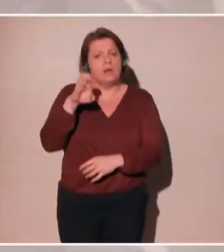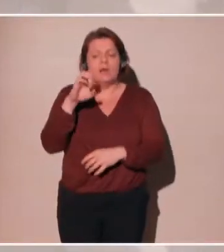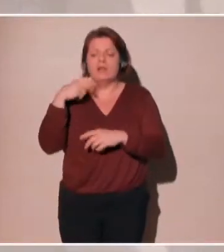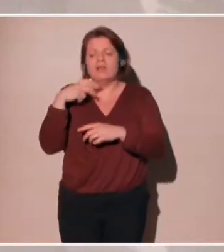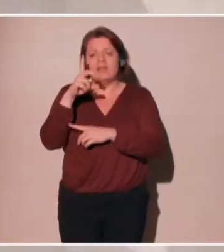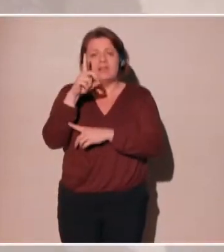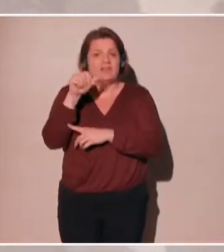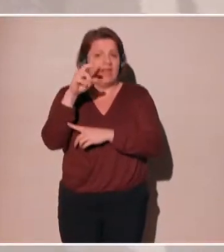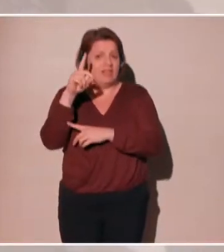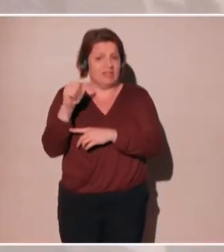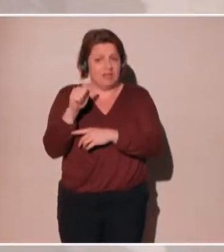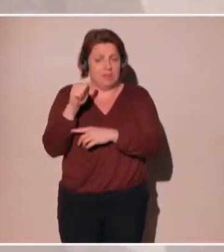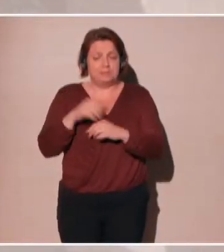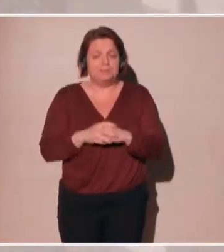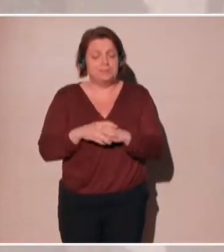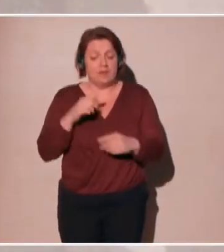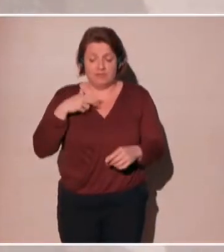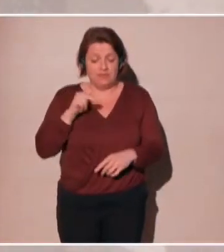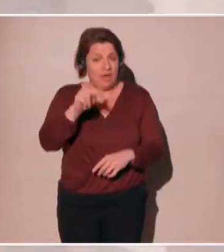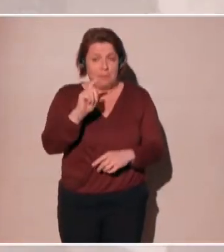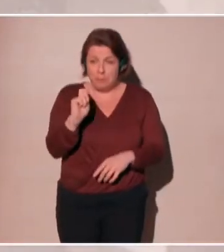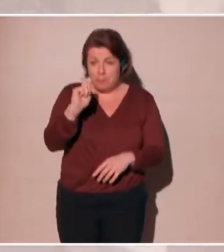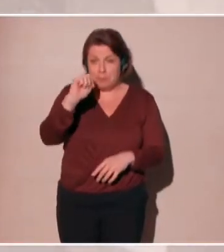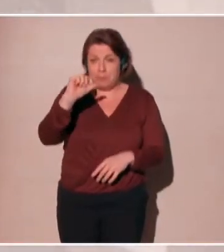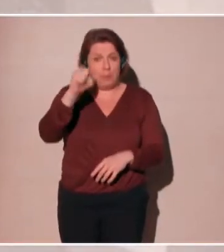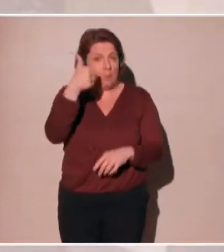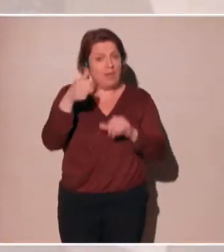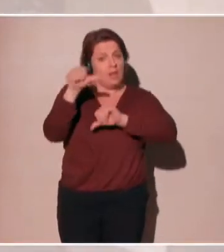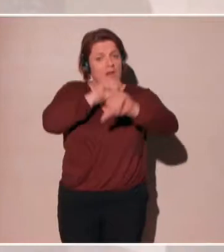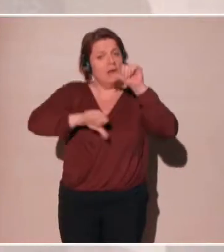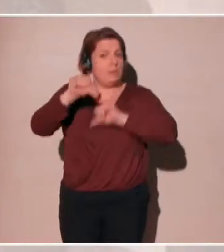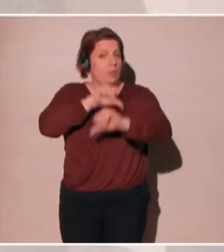Et nous allons lancer le premier laboratoire